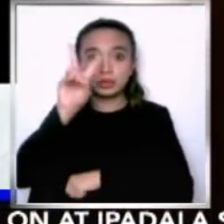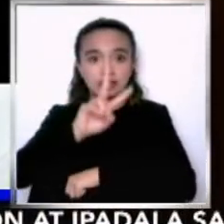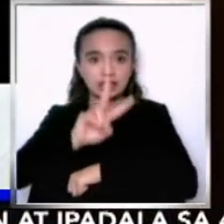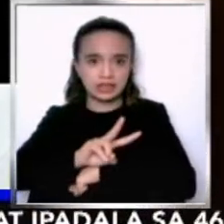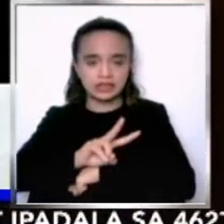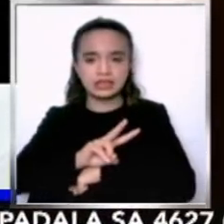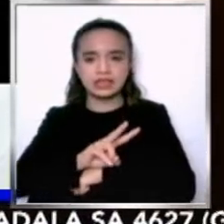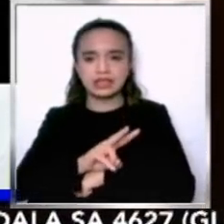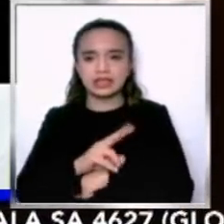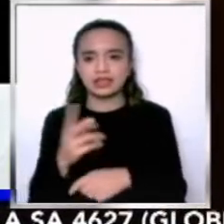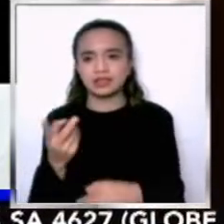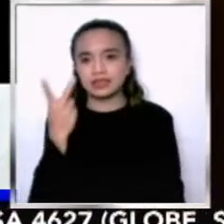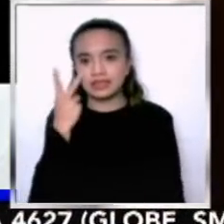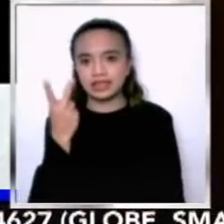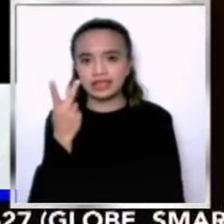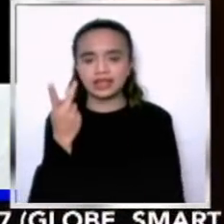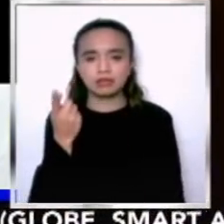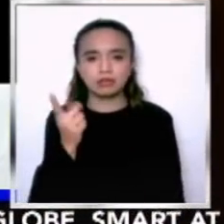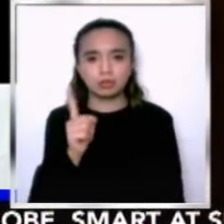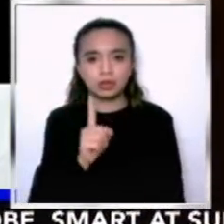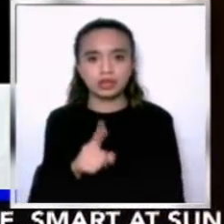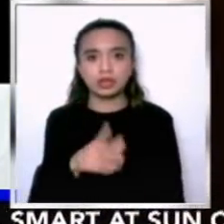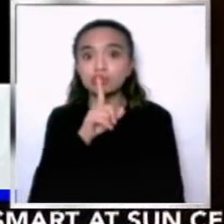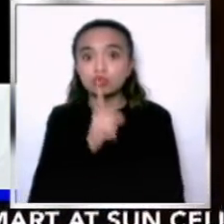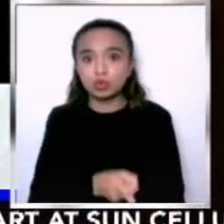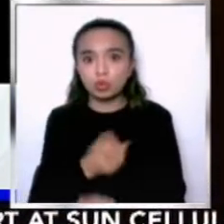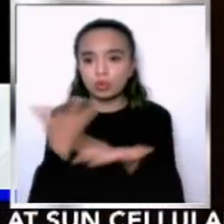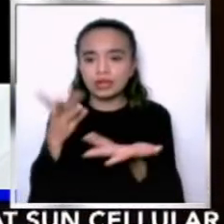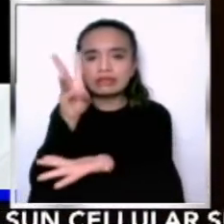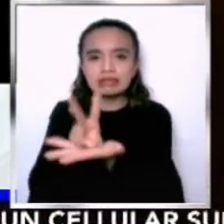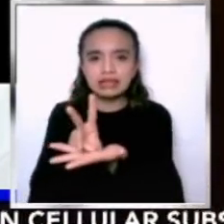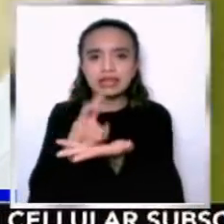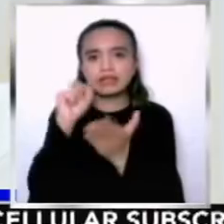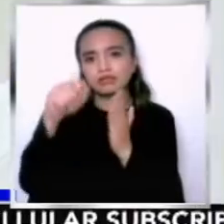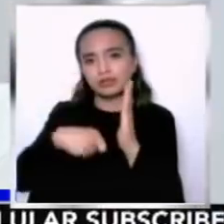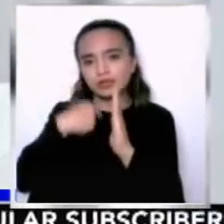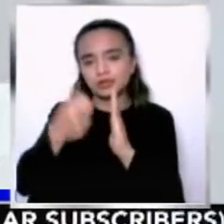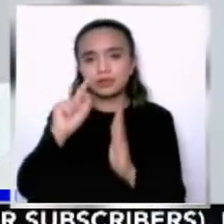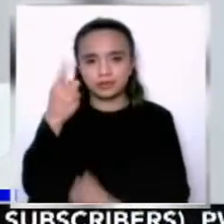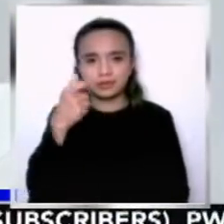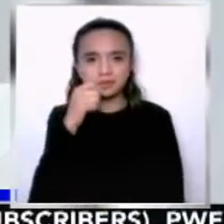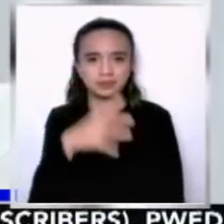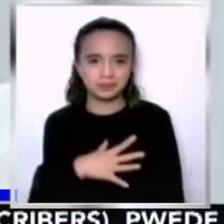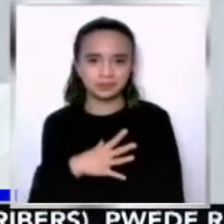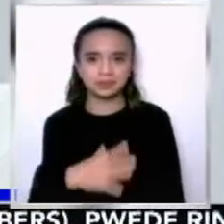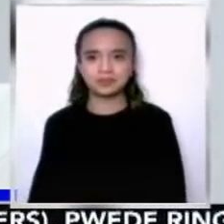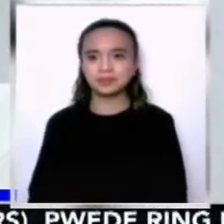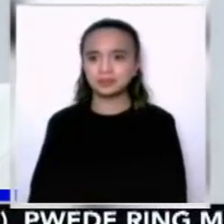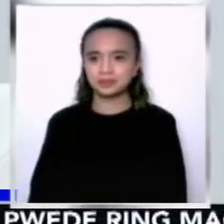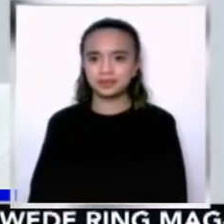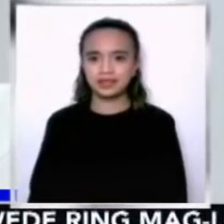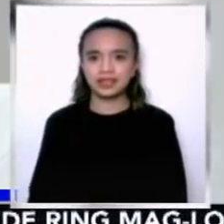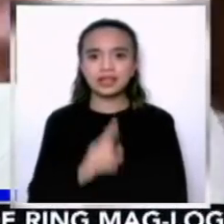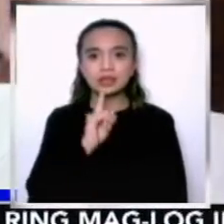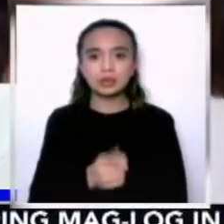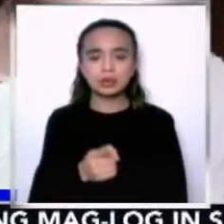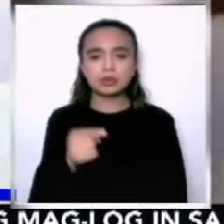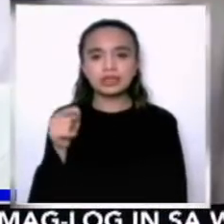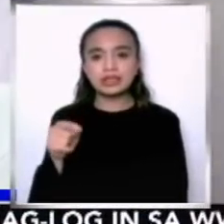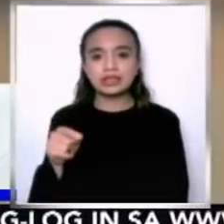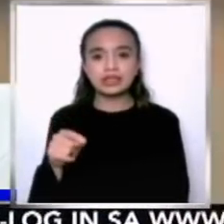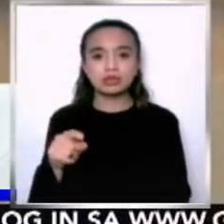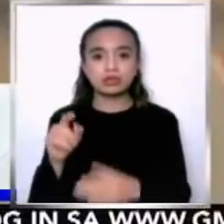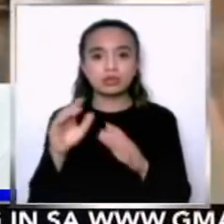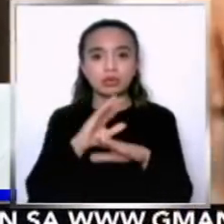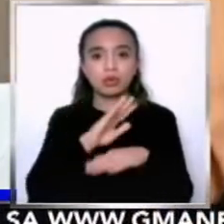sa main location namin kung saan magsushoot ng First Lady. Dahil sobrang na-miss ng buong cast ang isa't